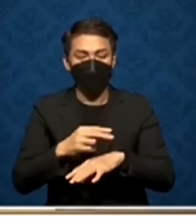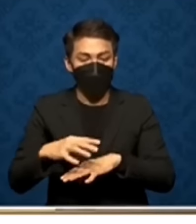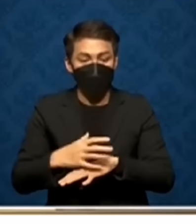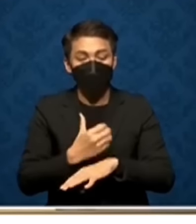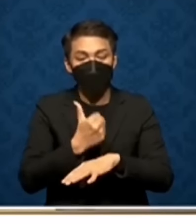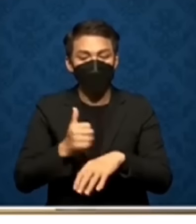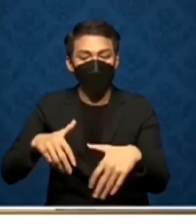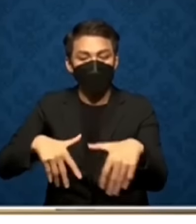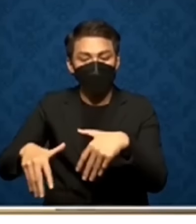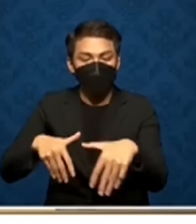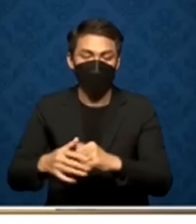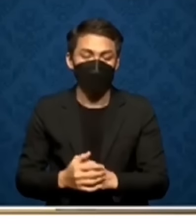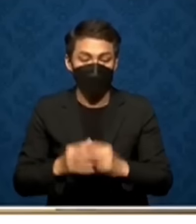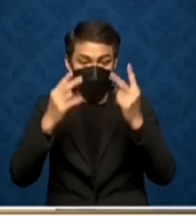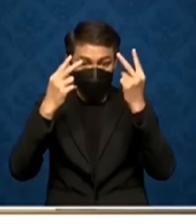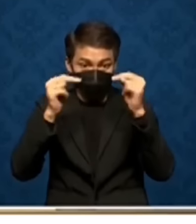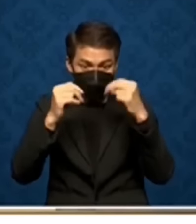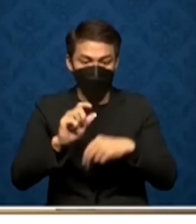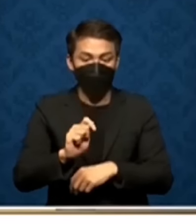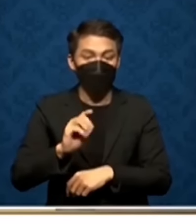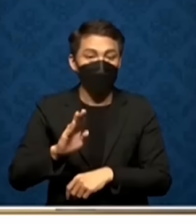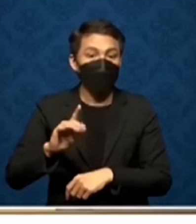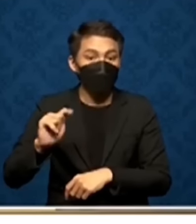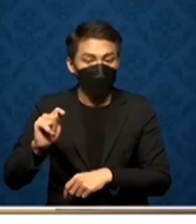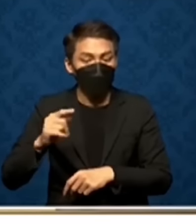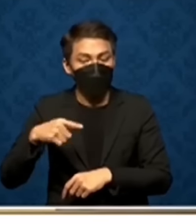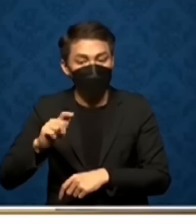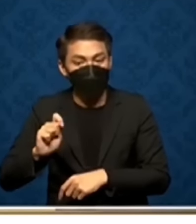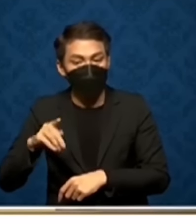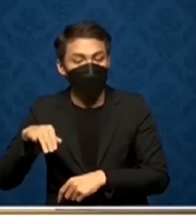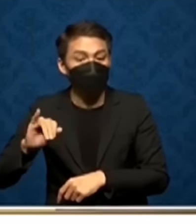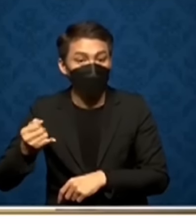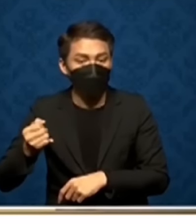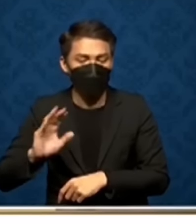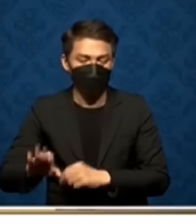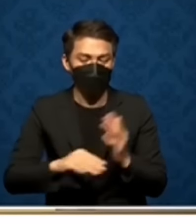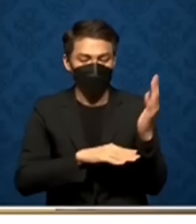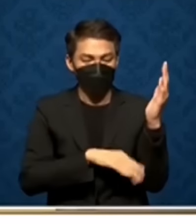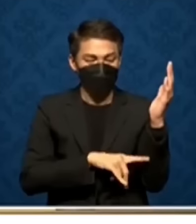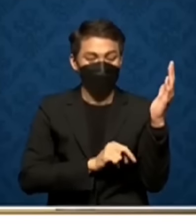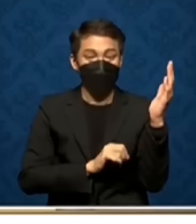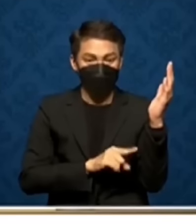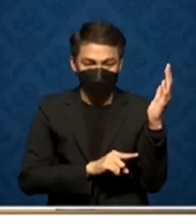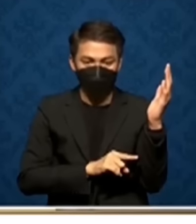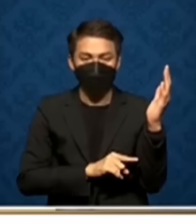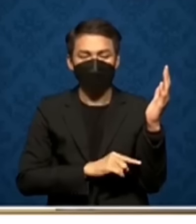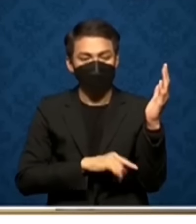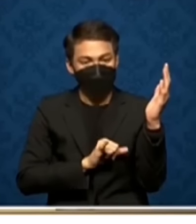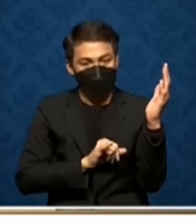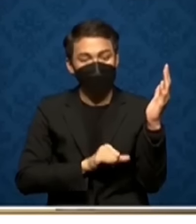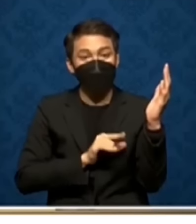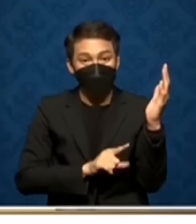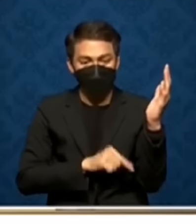ทศบาลของนราธิวาสคนหนึ่งยะลาคนหนึ่งแล้วไม่มีความสัมพันธ์ส่วนตัวกับผมผมอยากให้เห็น